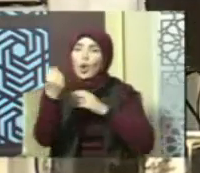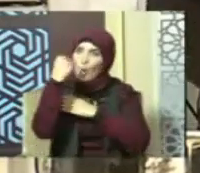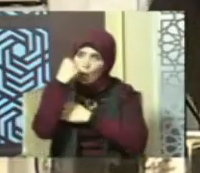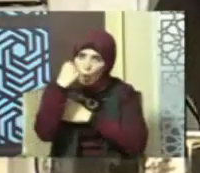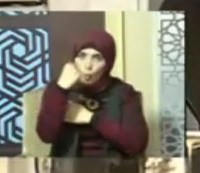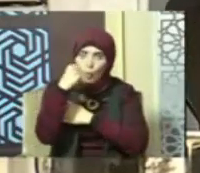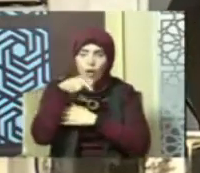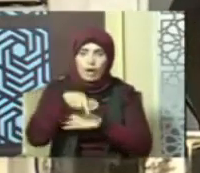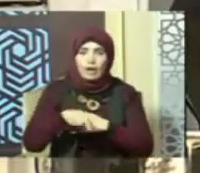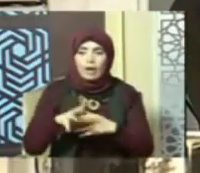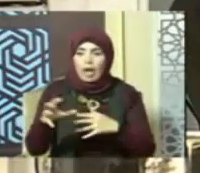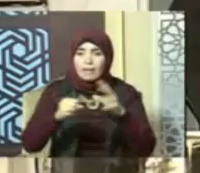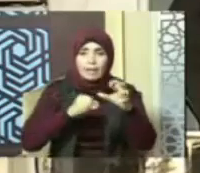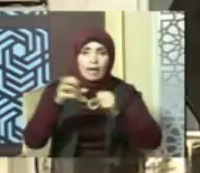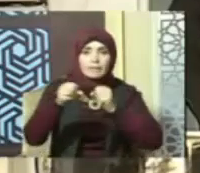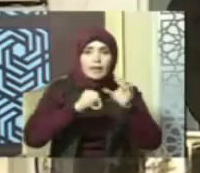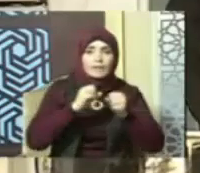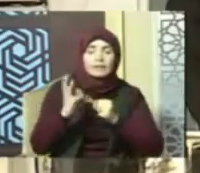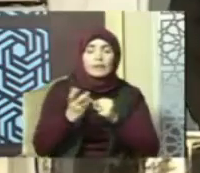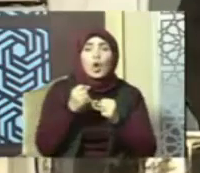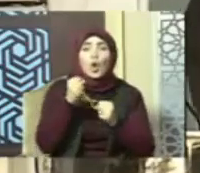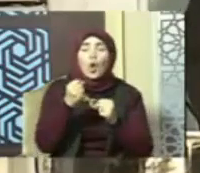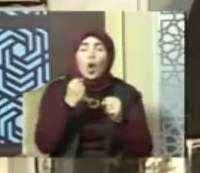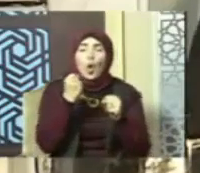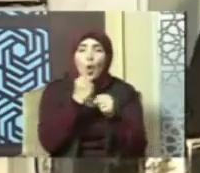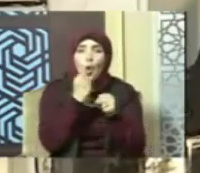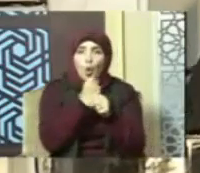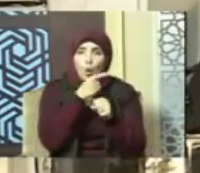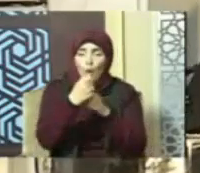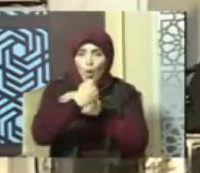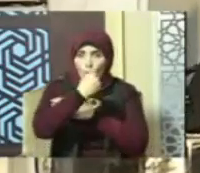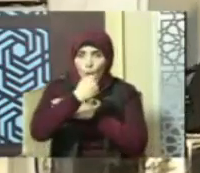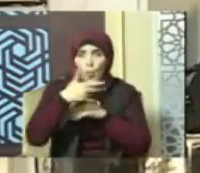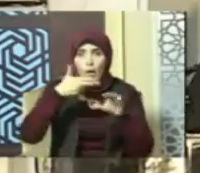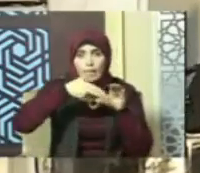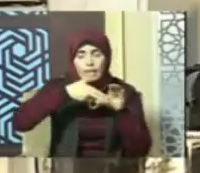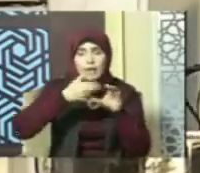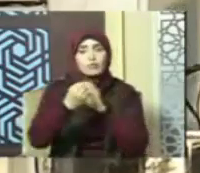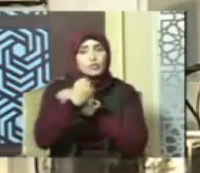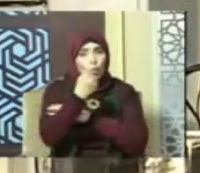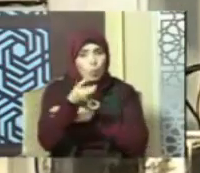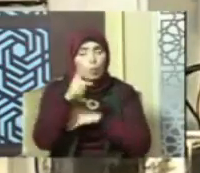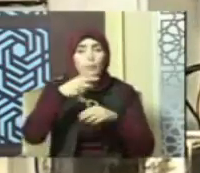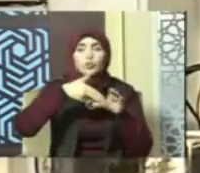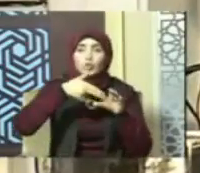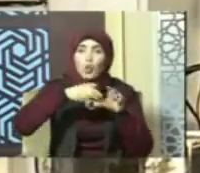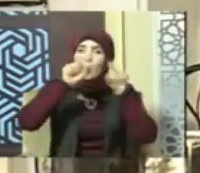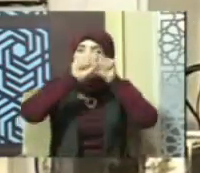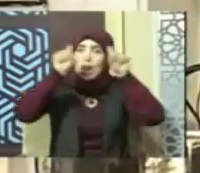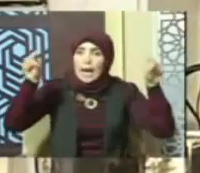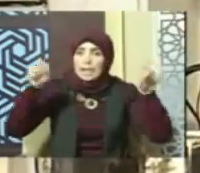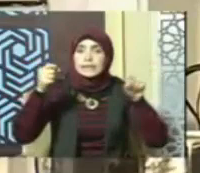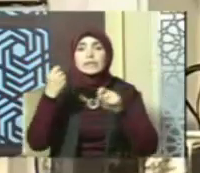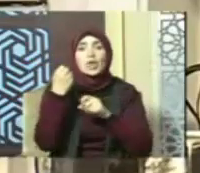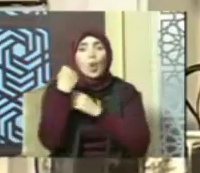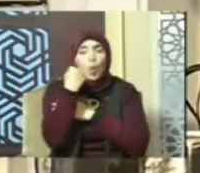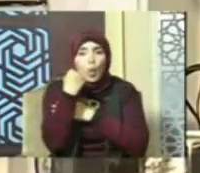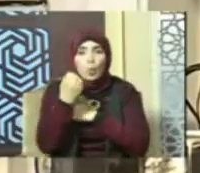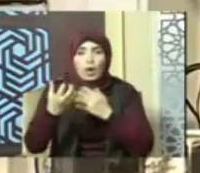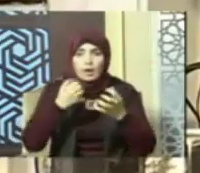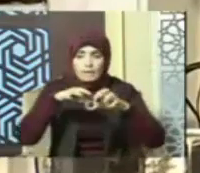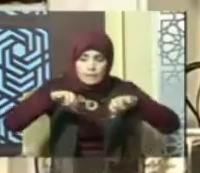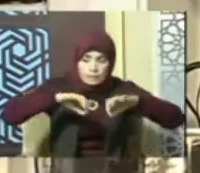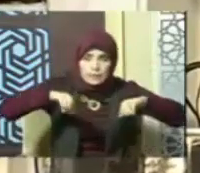قوة، واستخراج الغاز قوة، واستخراج البترول قوة، وإطلاق طيبة